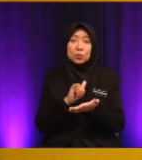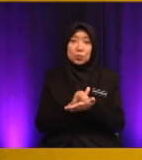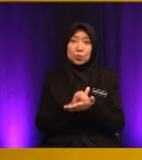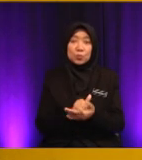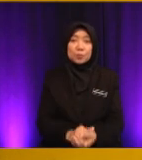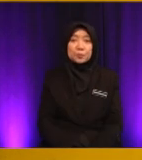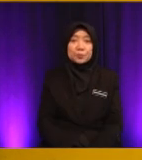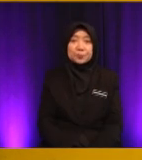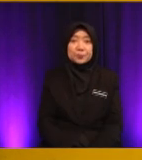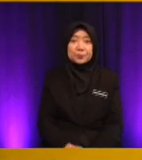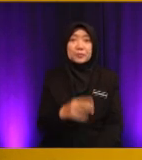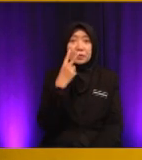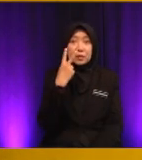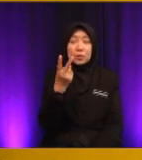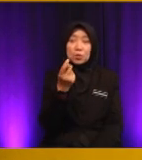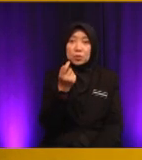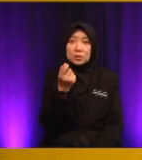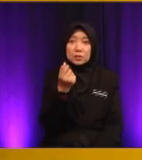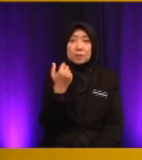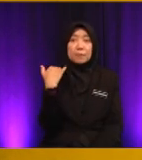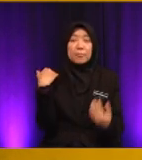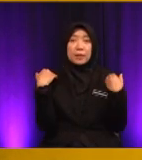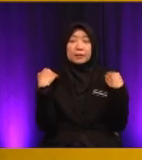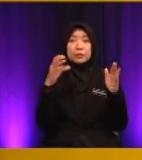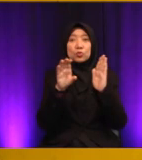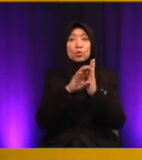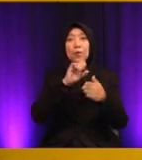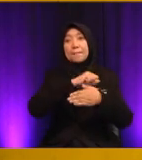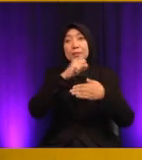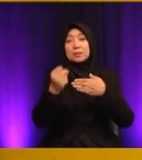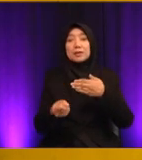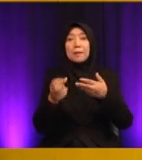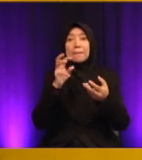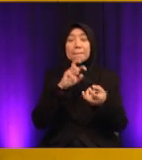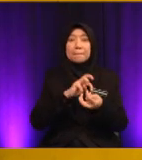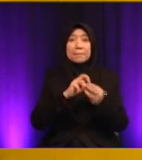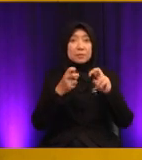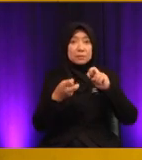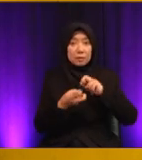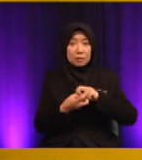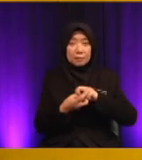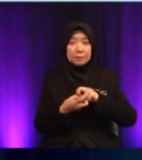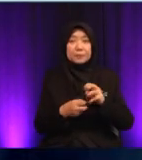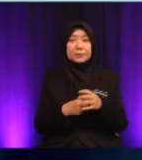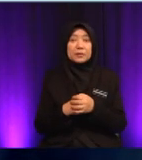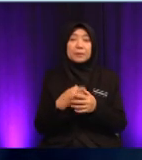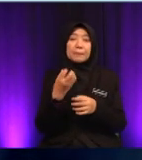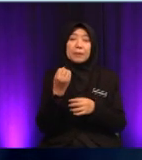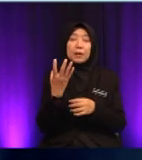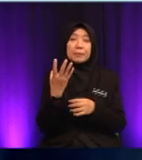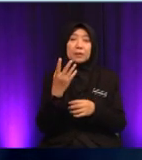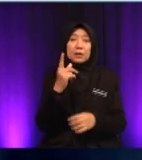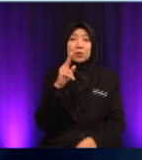kita tengok sedikit ada contoh penyelesaian masalah dekat sini sebuah lampu memancarkan cahaya merah dengan frekuensi seberapakah Quantum